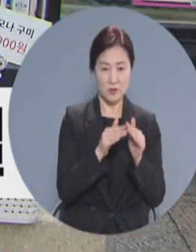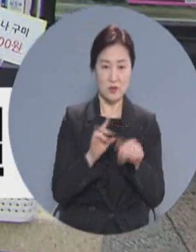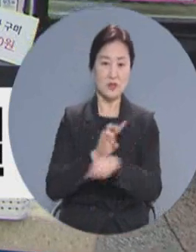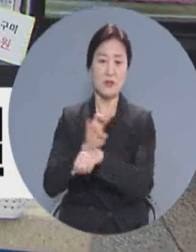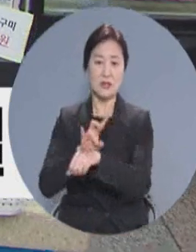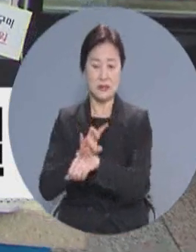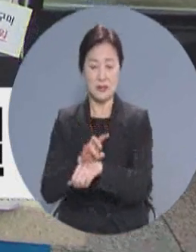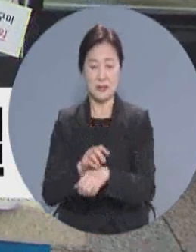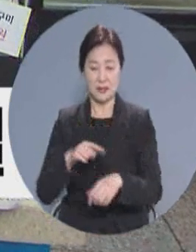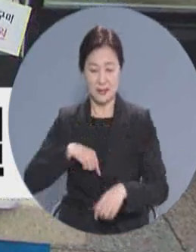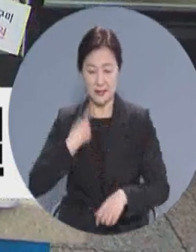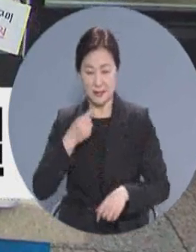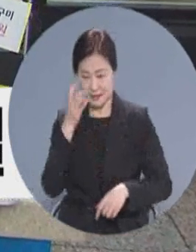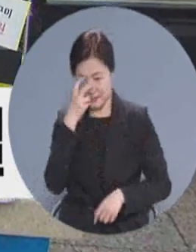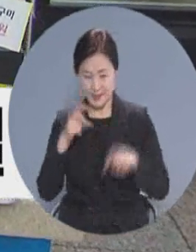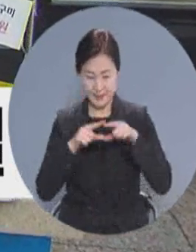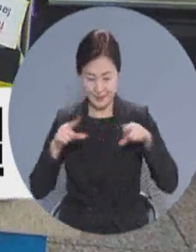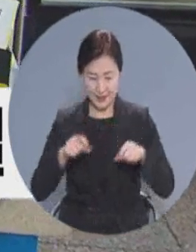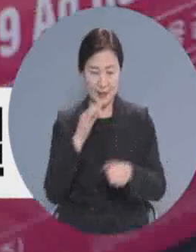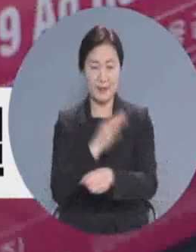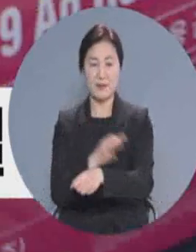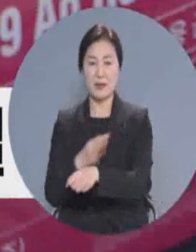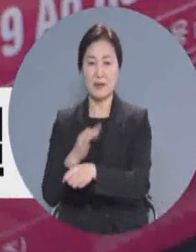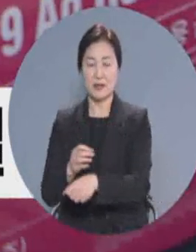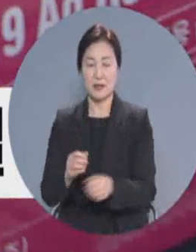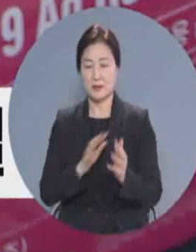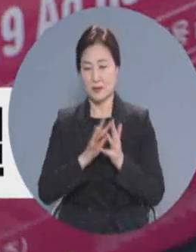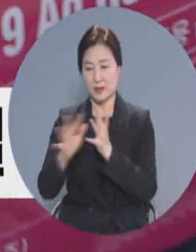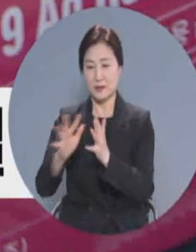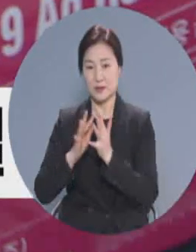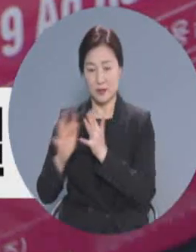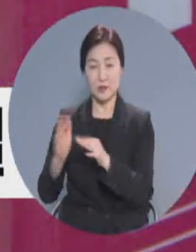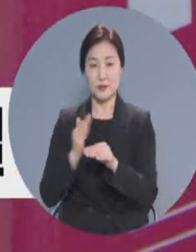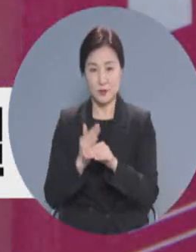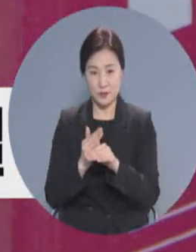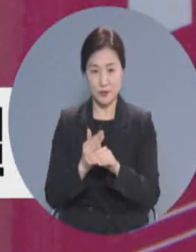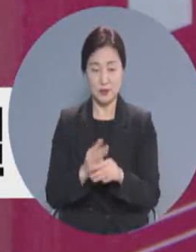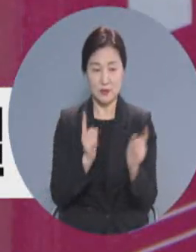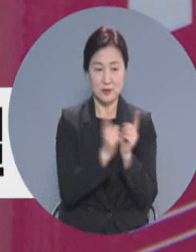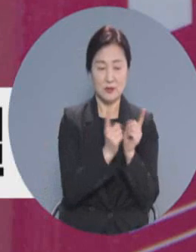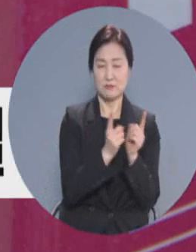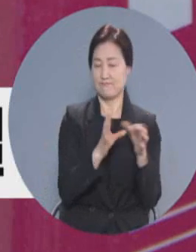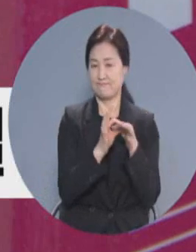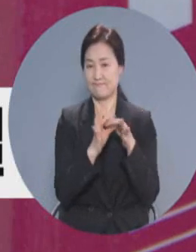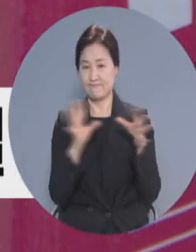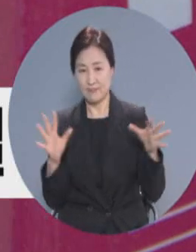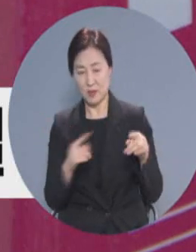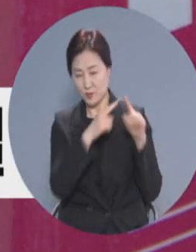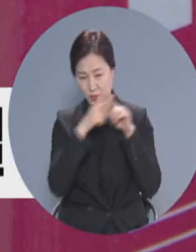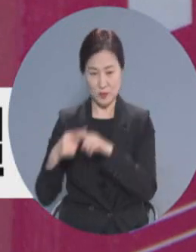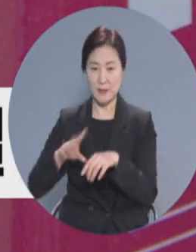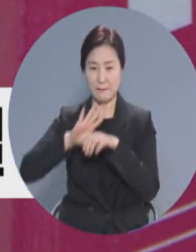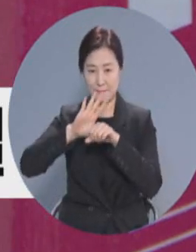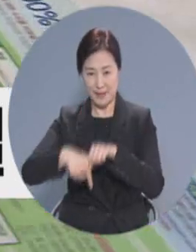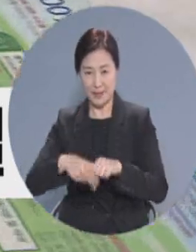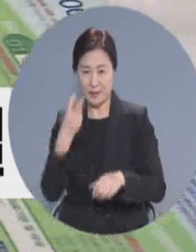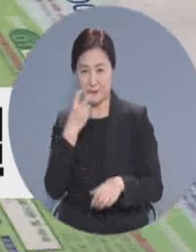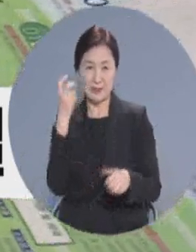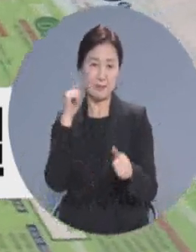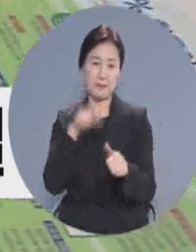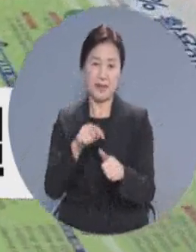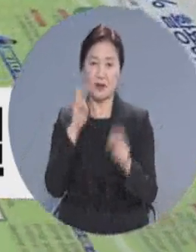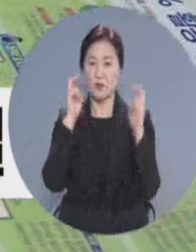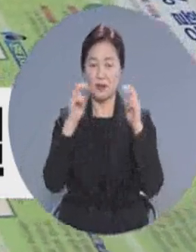편의점에는 자가검사 키트를 구매하려는 발걸음이 이어지고 있습니다. 접촉 여부와 관계없이 자가검사를 의무화하는